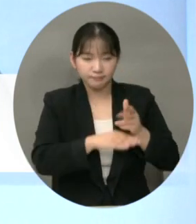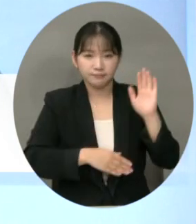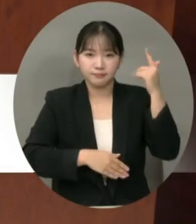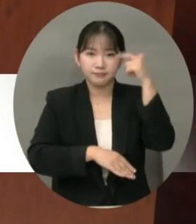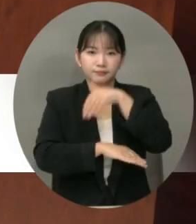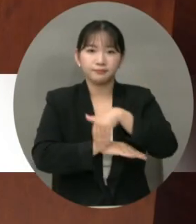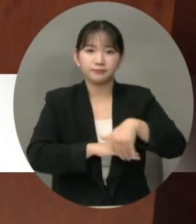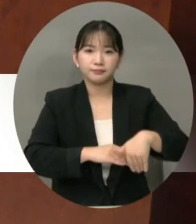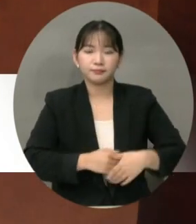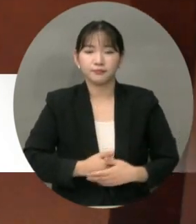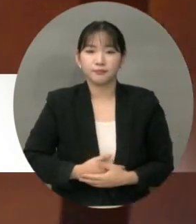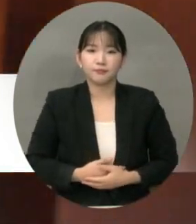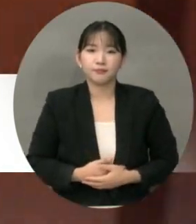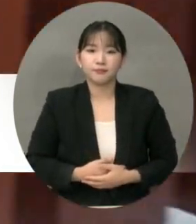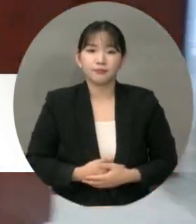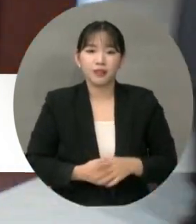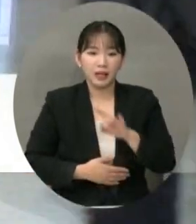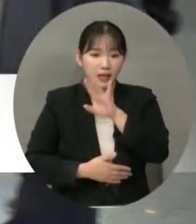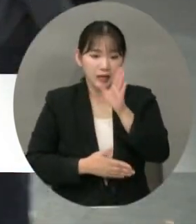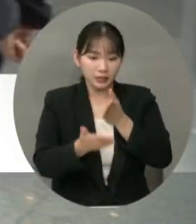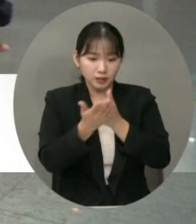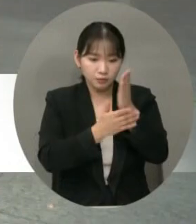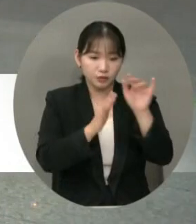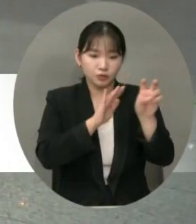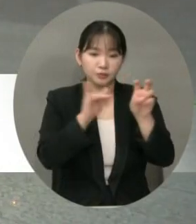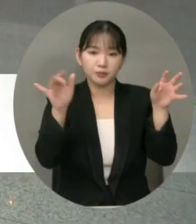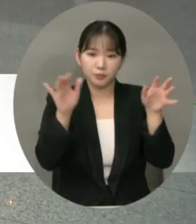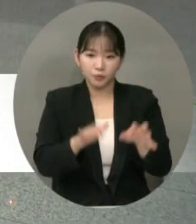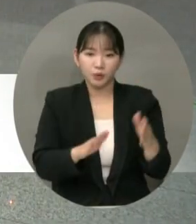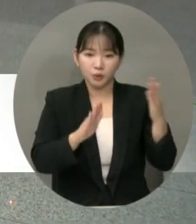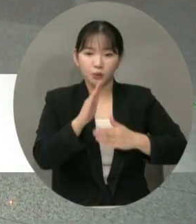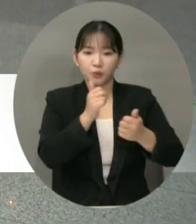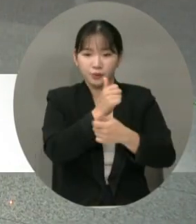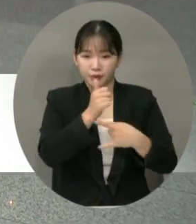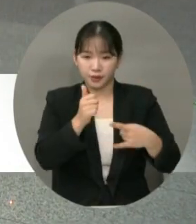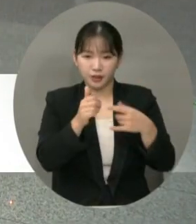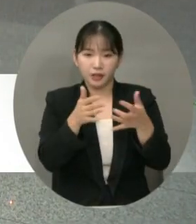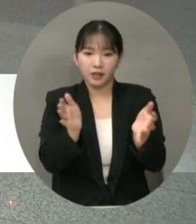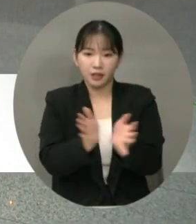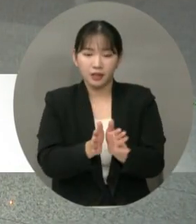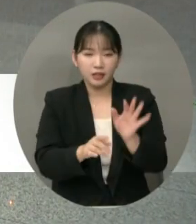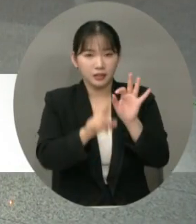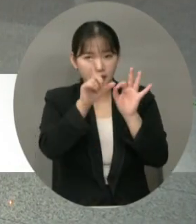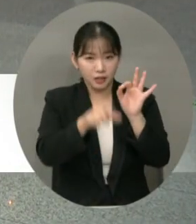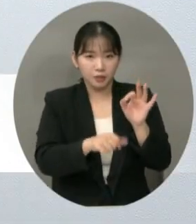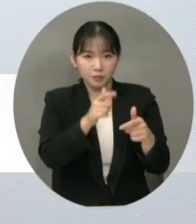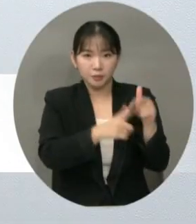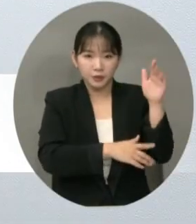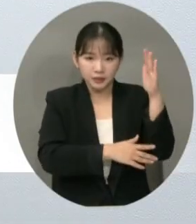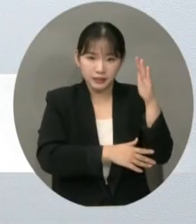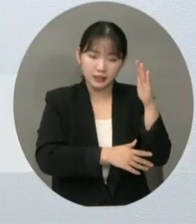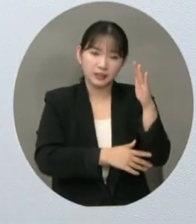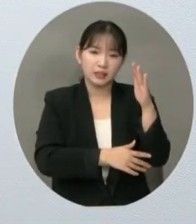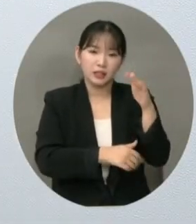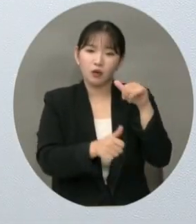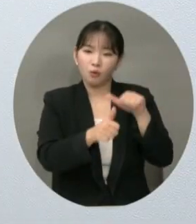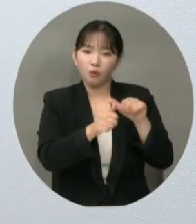생중계될 예정입니다. 각계 전문가 20명으로 구성된 공론화위원회는 오는 10월 목포시의